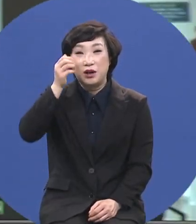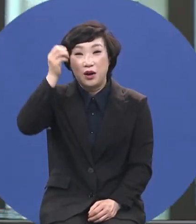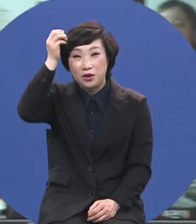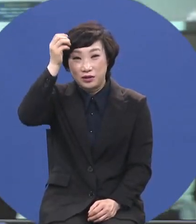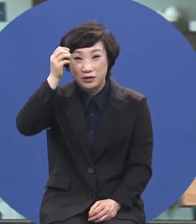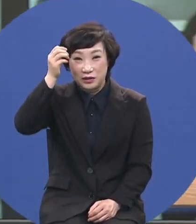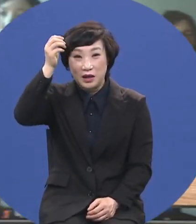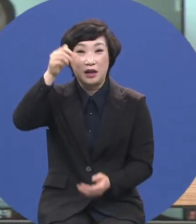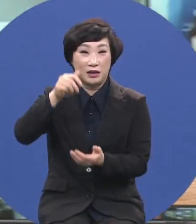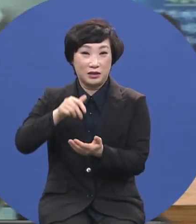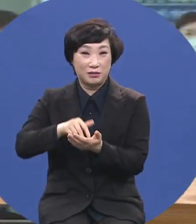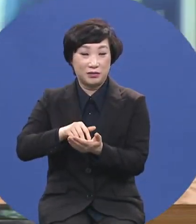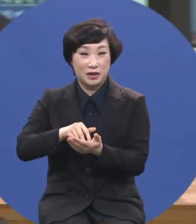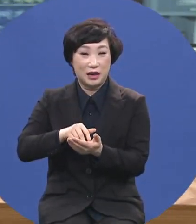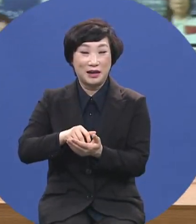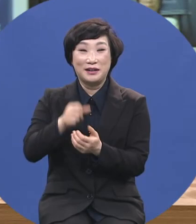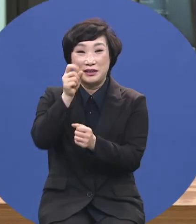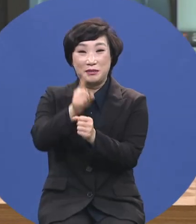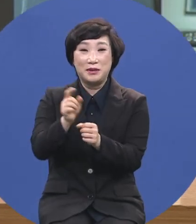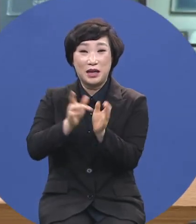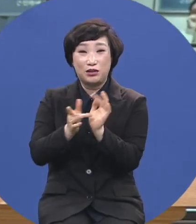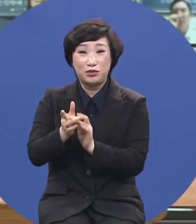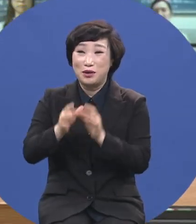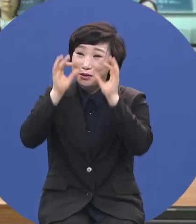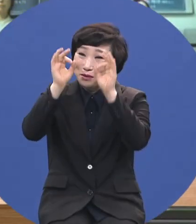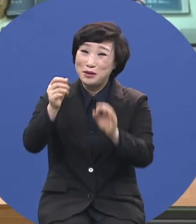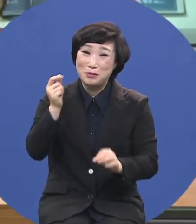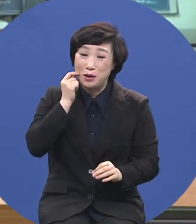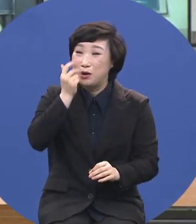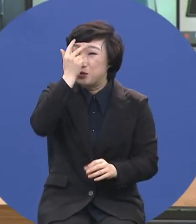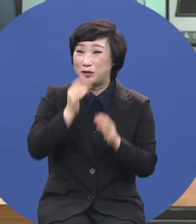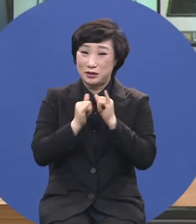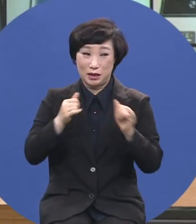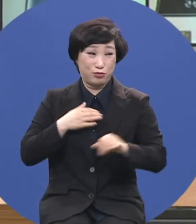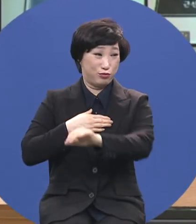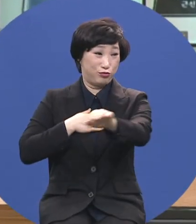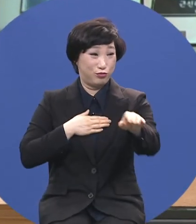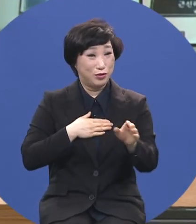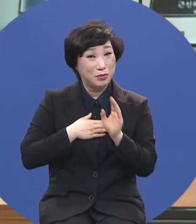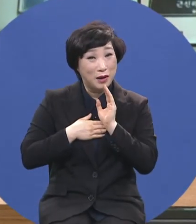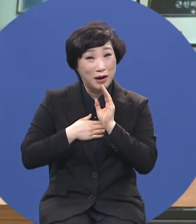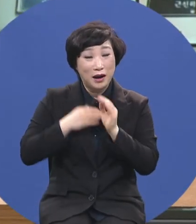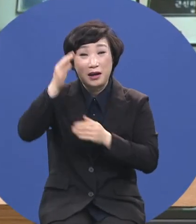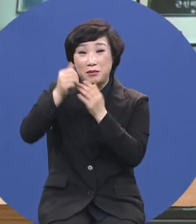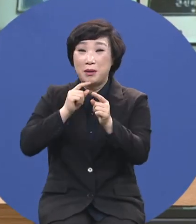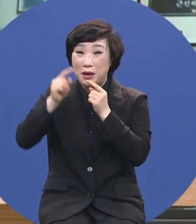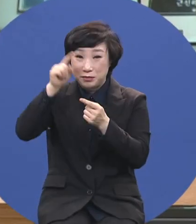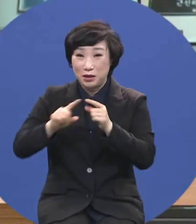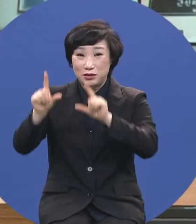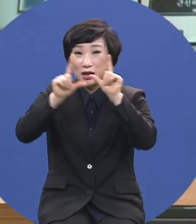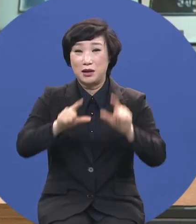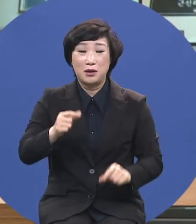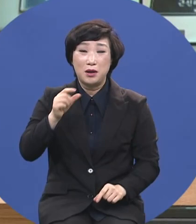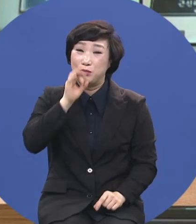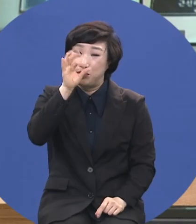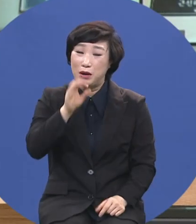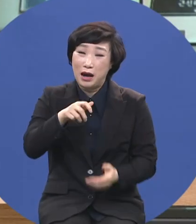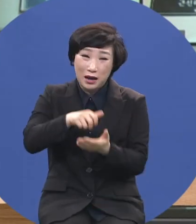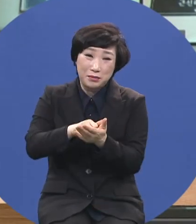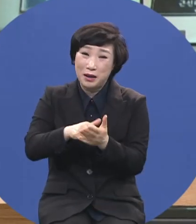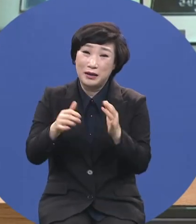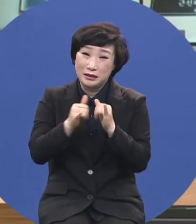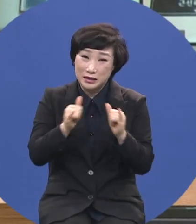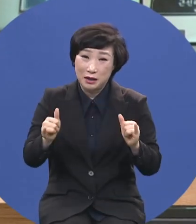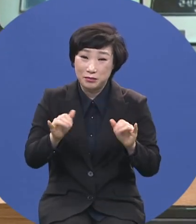영적으로 이미 예수를 볼 수 없는 소경된 자요, 하나님 말씀대로 살 수 없는 안진뱅이 같은